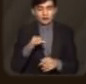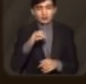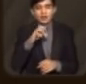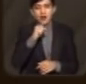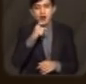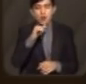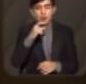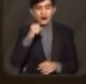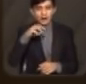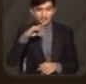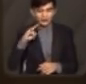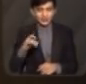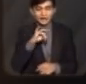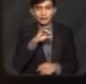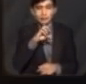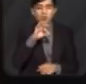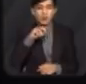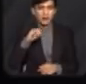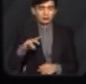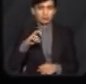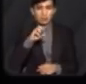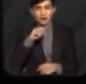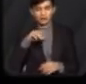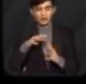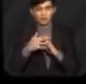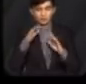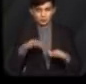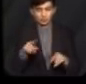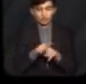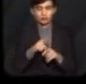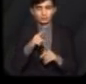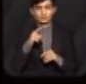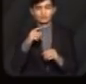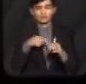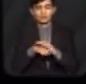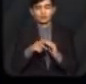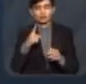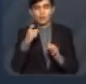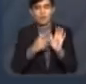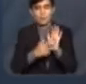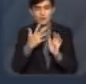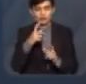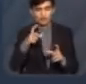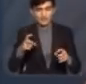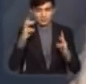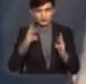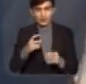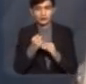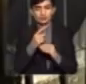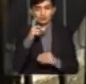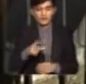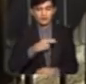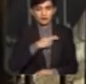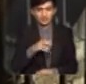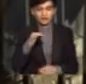уход и ебалом батыр по последним данным 11 человек погибли 185 пострадали были сажен и разрушены десятки